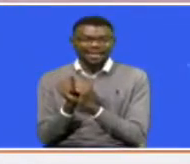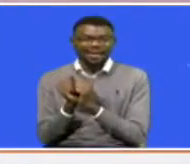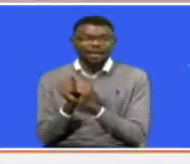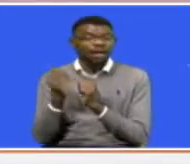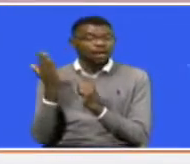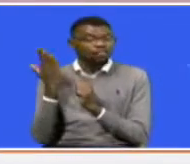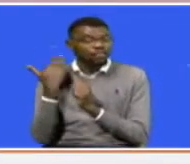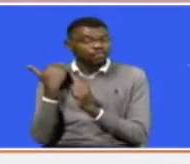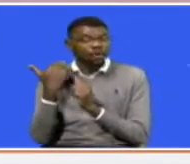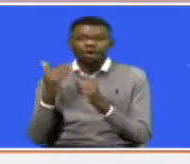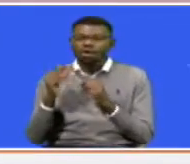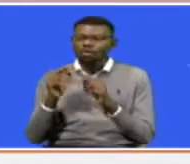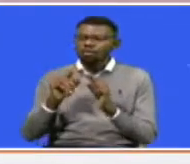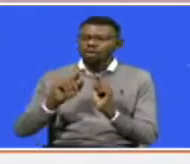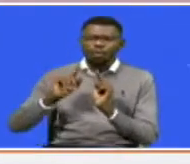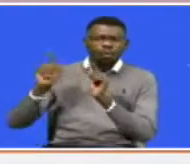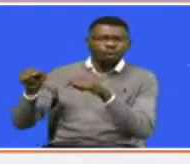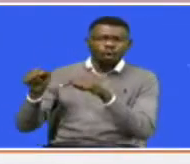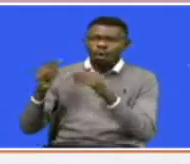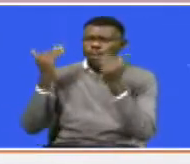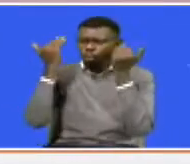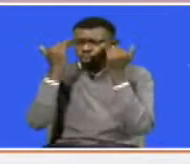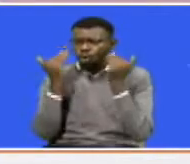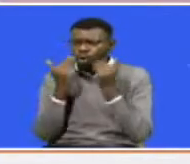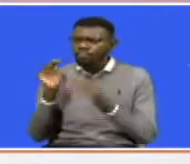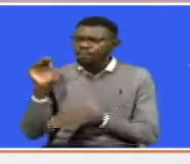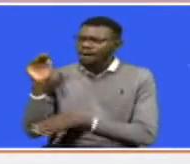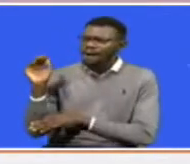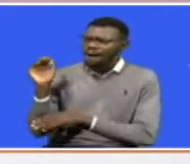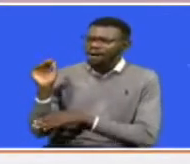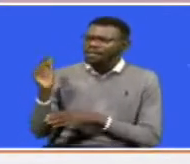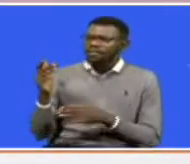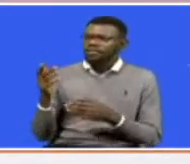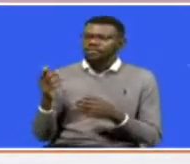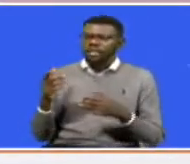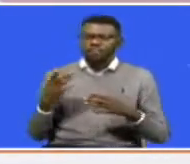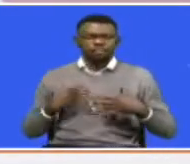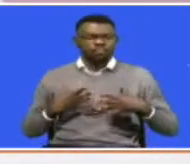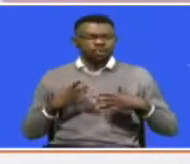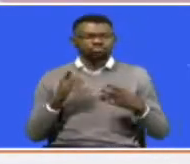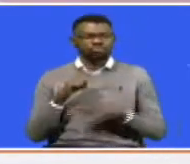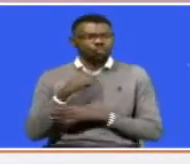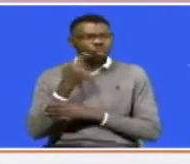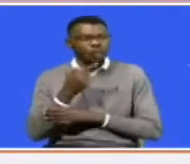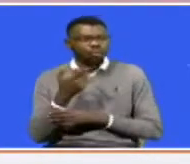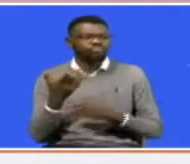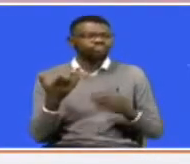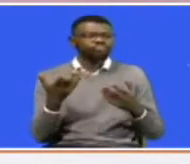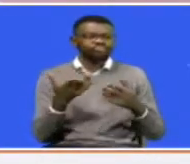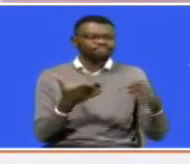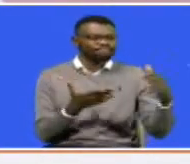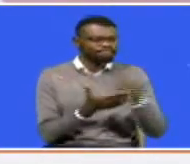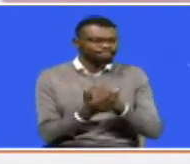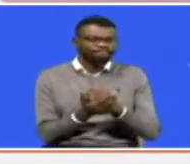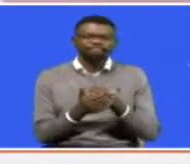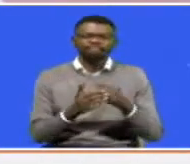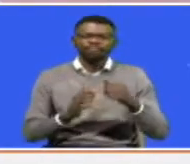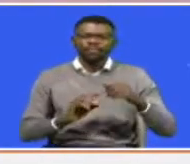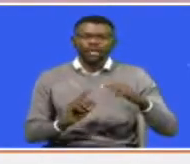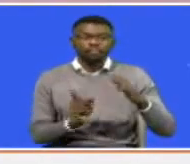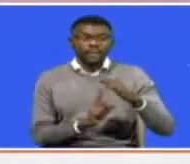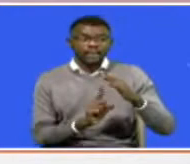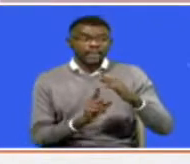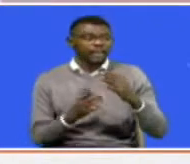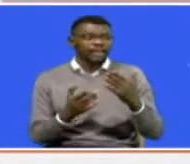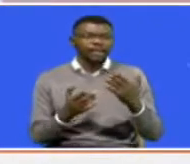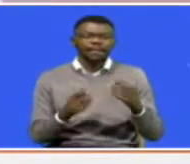mahakamani kuweza kuuliza mahakama iamuru kwamba wale watu ambao wanahitimu kama kama mawaziri katika jimbo